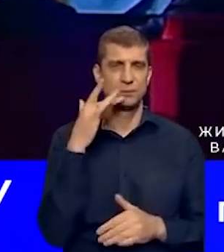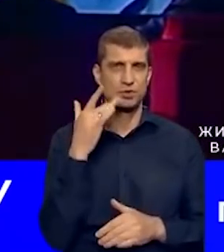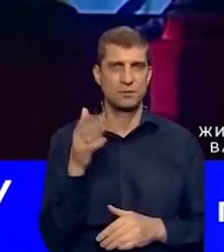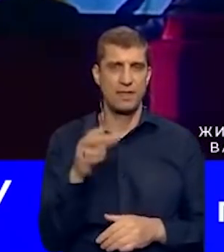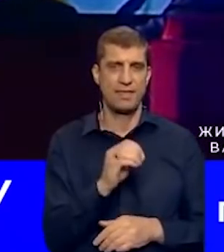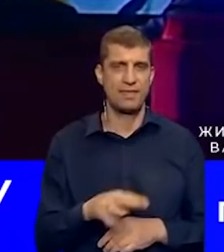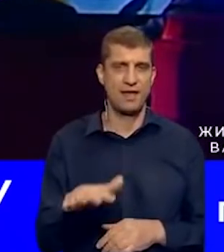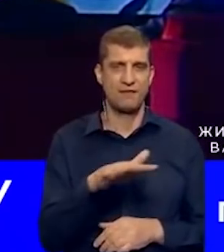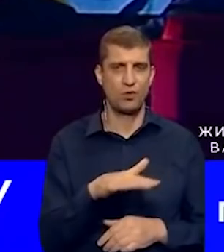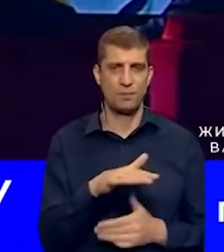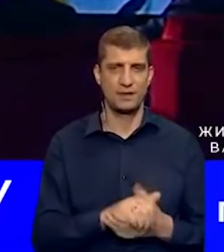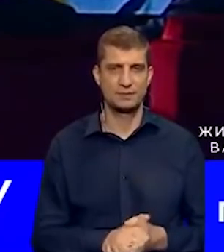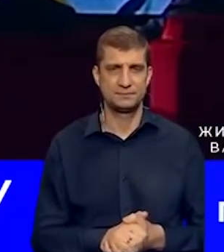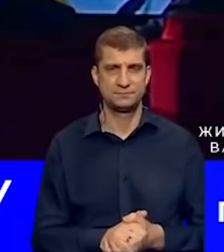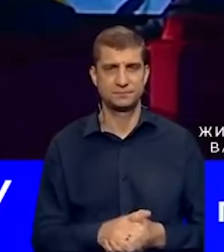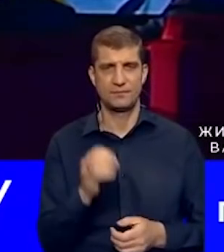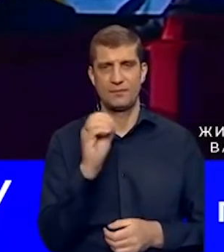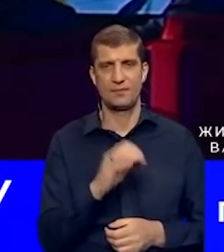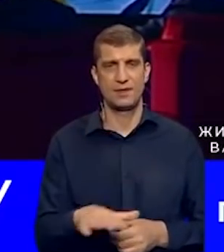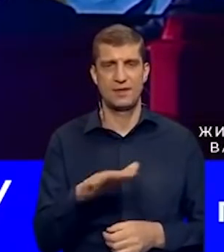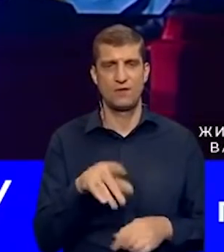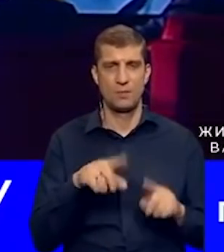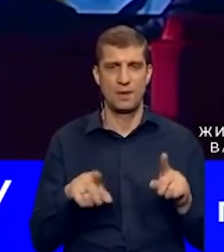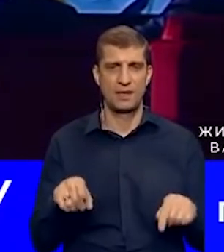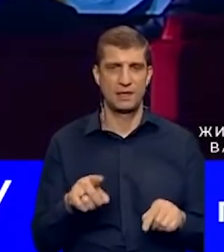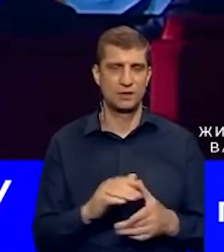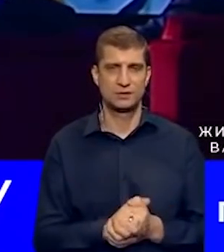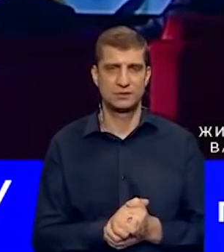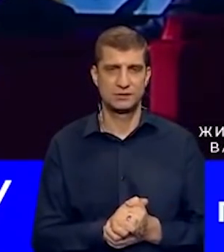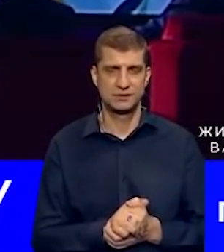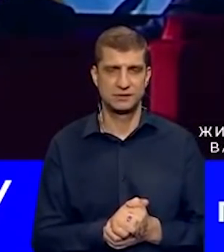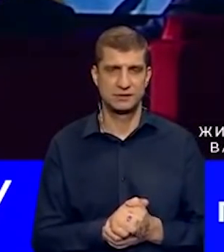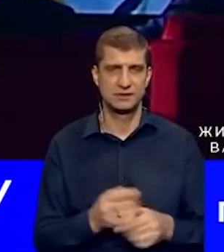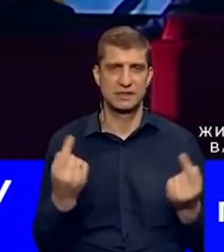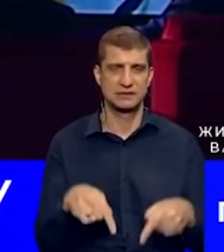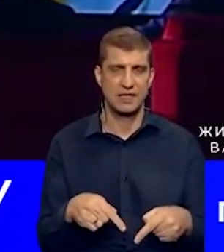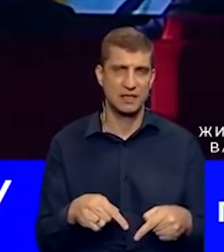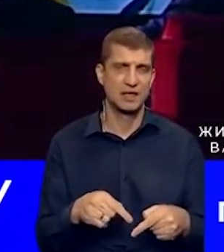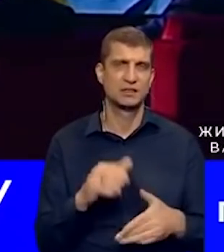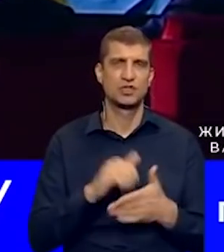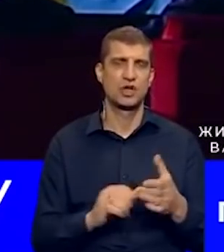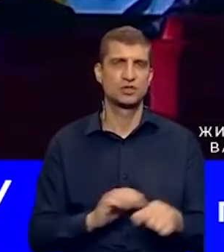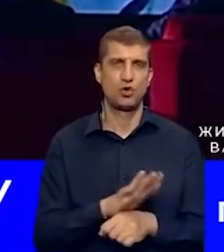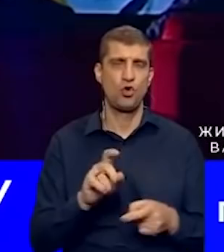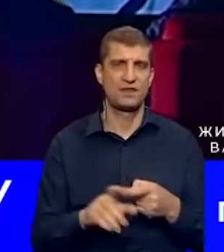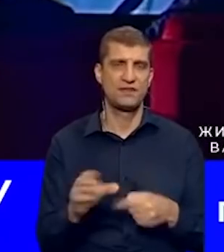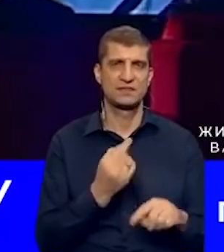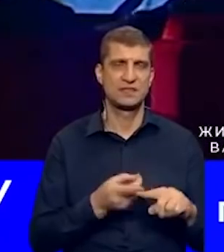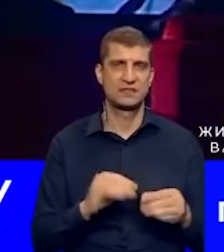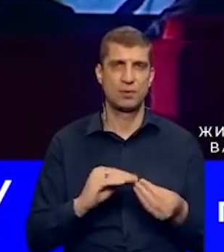Пробач, я забув. Європа іноді загинається через ковідні ці проблеми, через